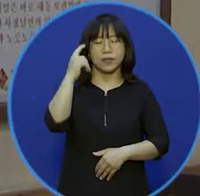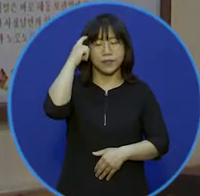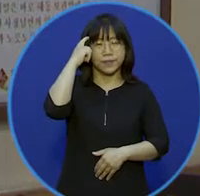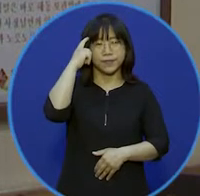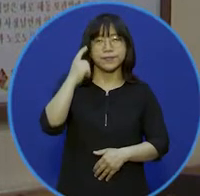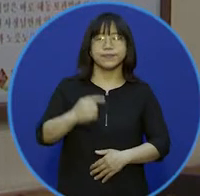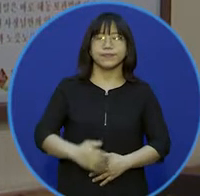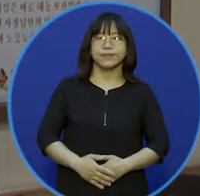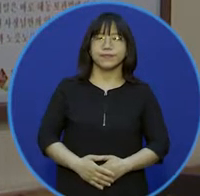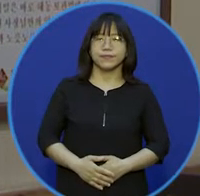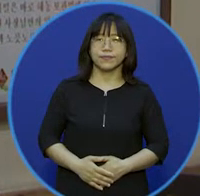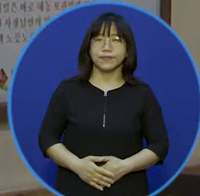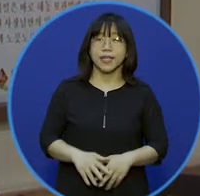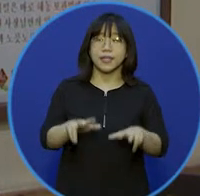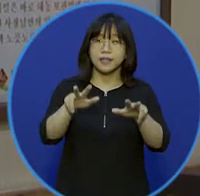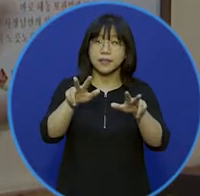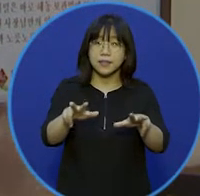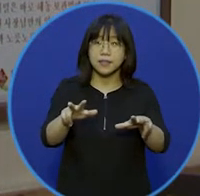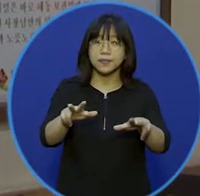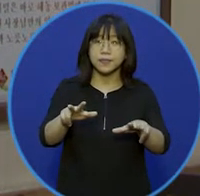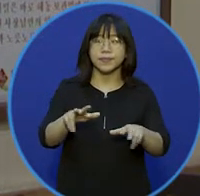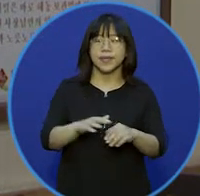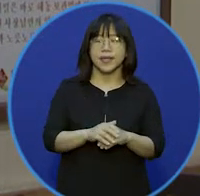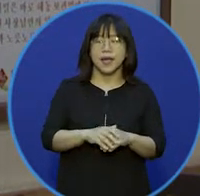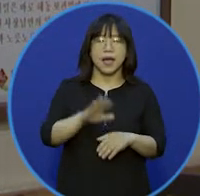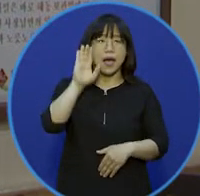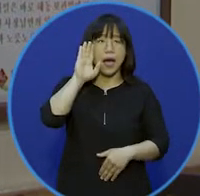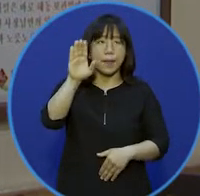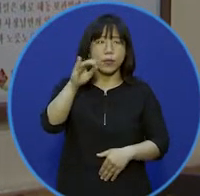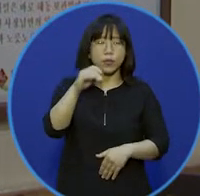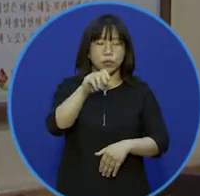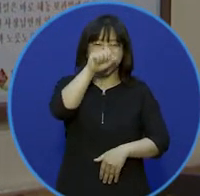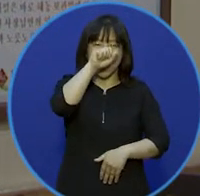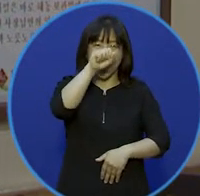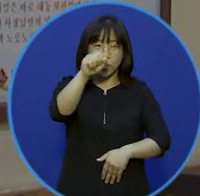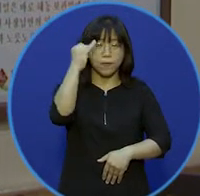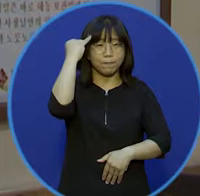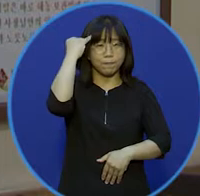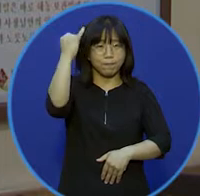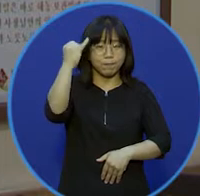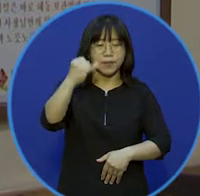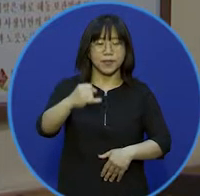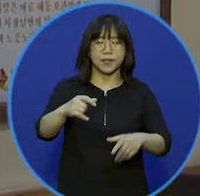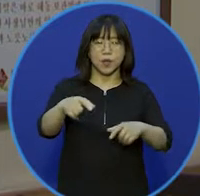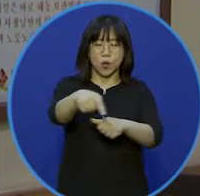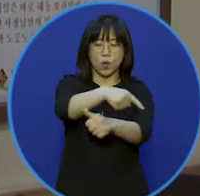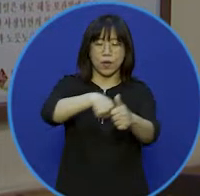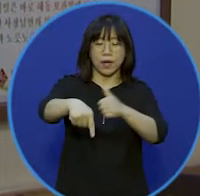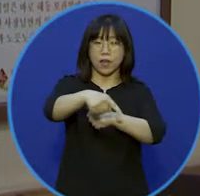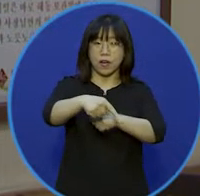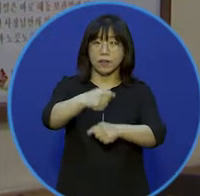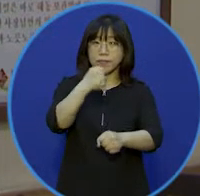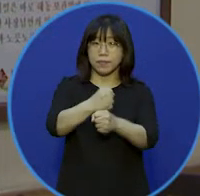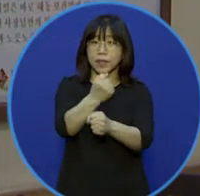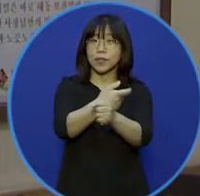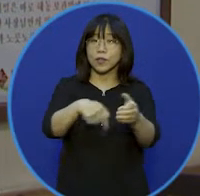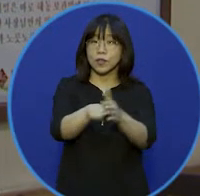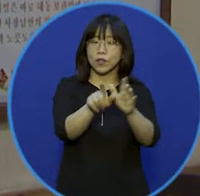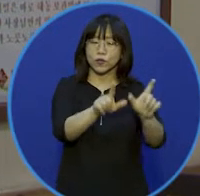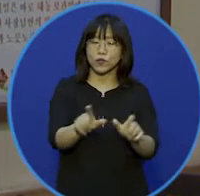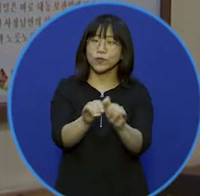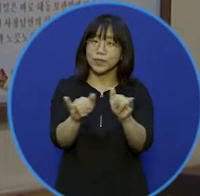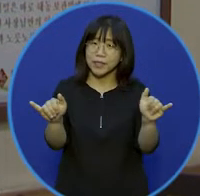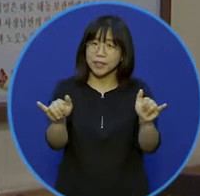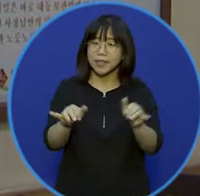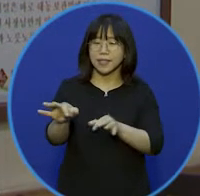좋은 소식이 아닌가 생각합니다. 그래서 우리가 있는 지금 좀 이렇게 퀄리티 있는 좀 이렇게 좋은 환경을 만들기 위해서는 뭐